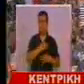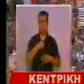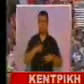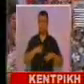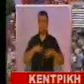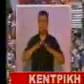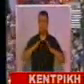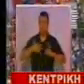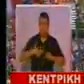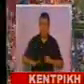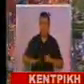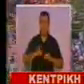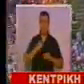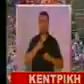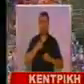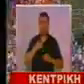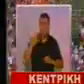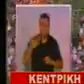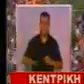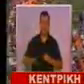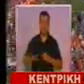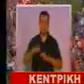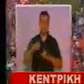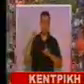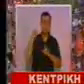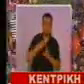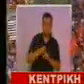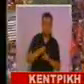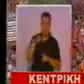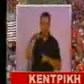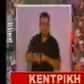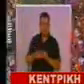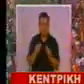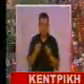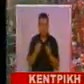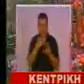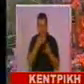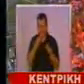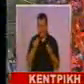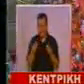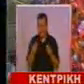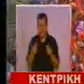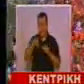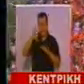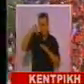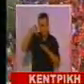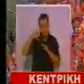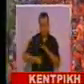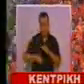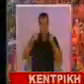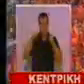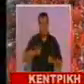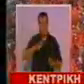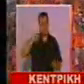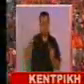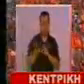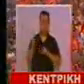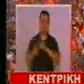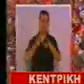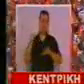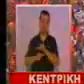θέληση, η δίψα, η μαχητικότητα για ανατροπή αυτού του σάπιου πολιτικού συστήματος εκβάθων. Σε αυτό το δρόμο